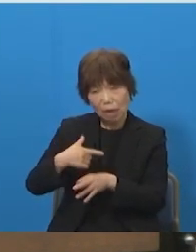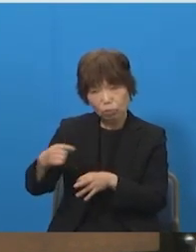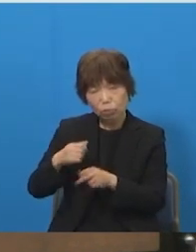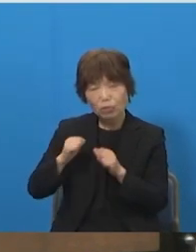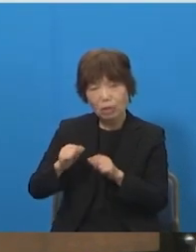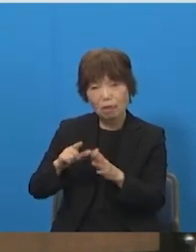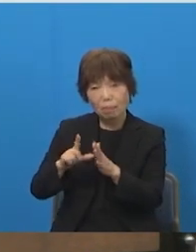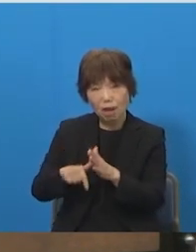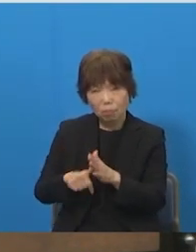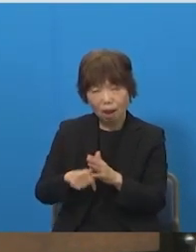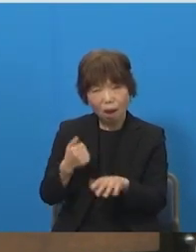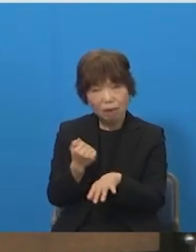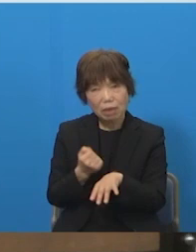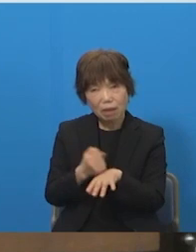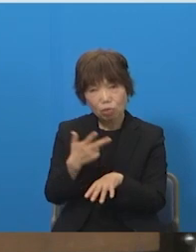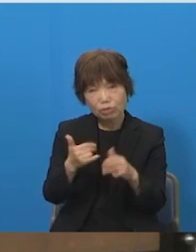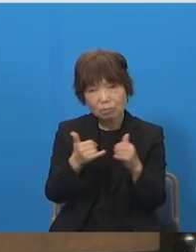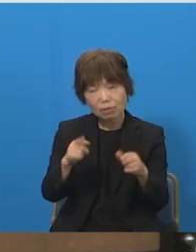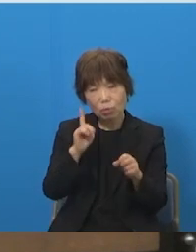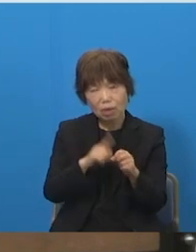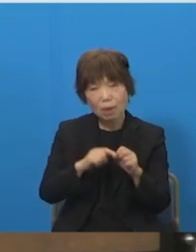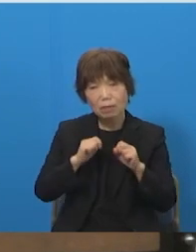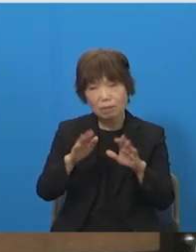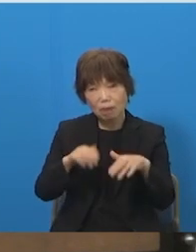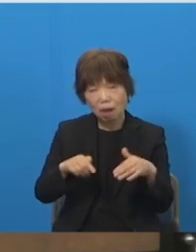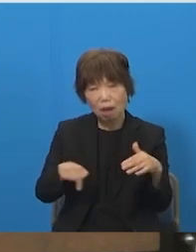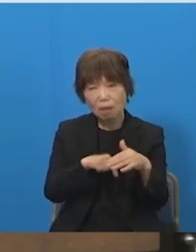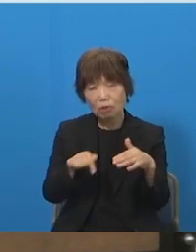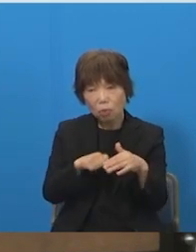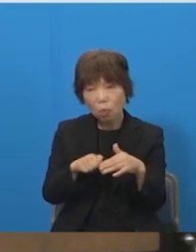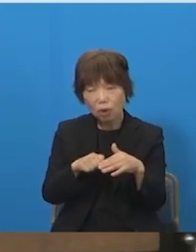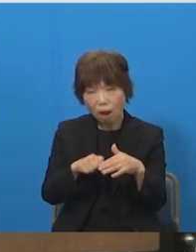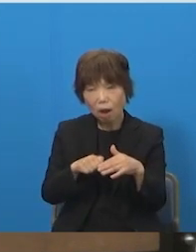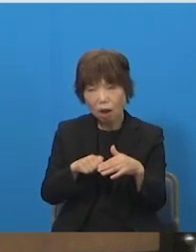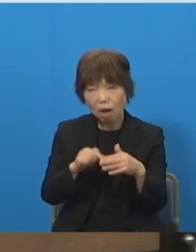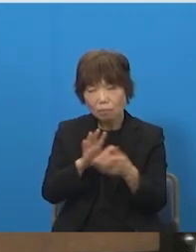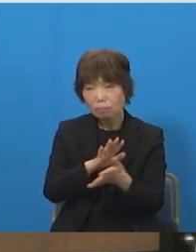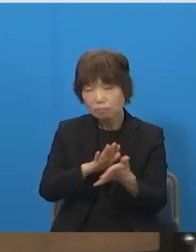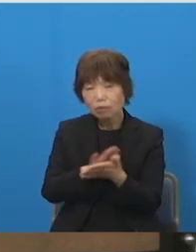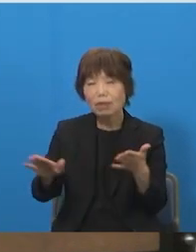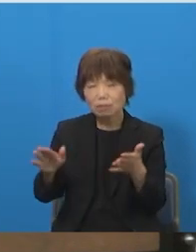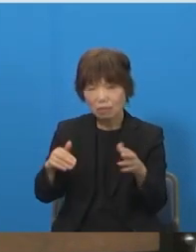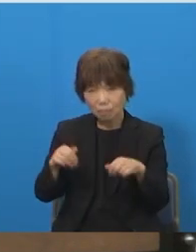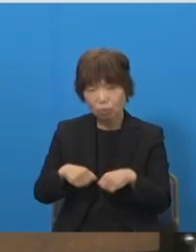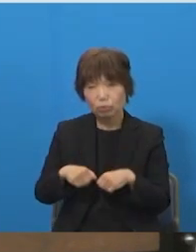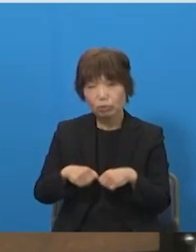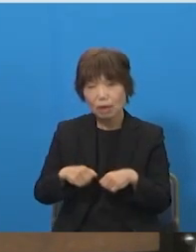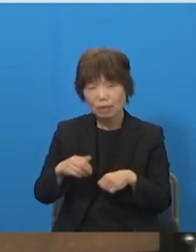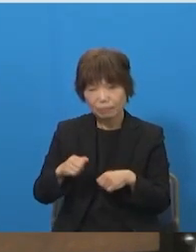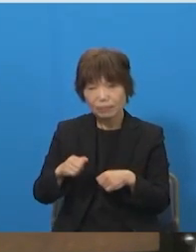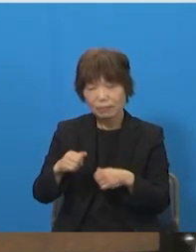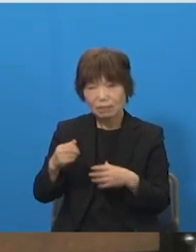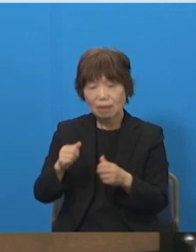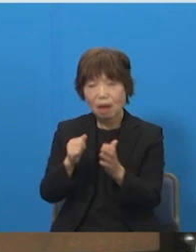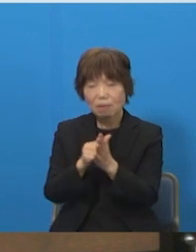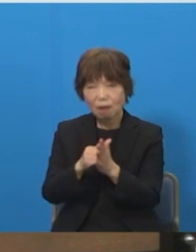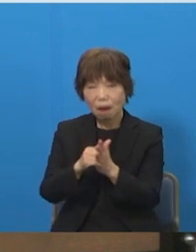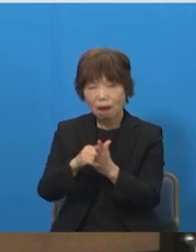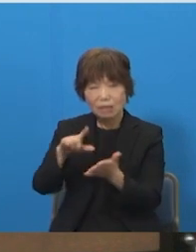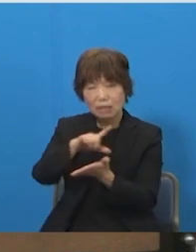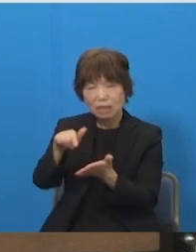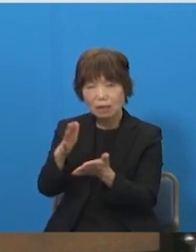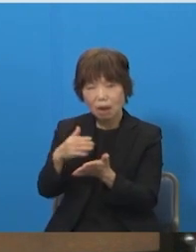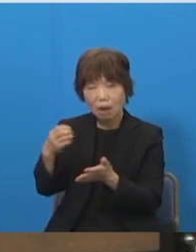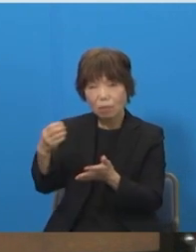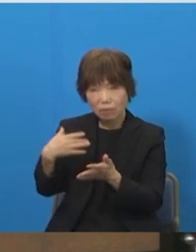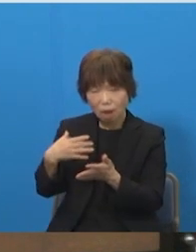にしていることが水の泡になるのではないでしょうか。地域では、佐賀などにお住まいの方から違法建築など、